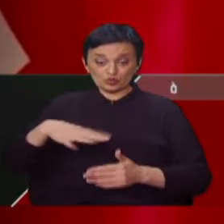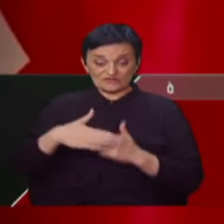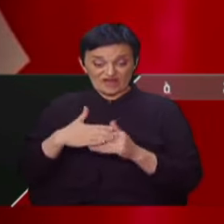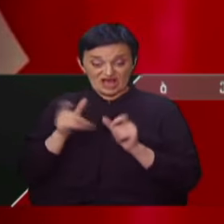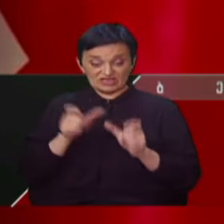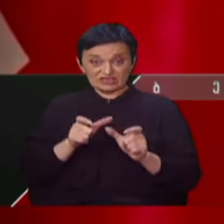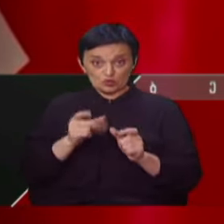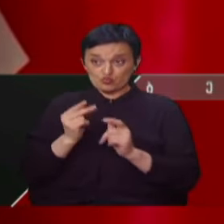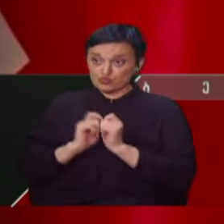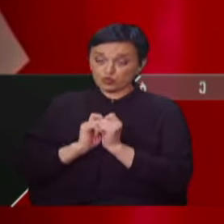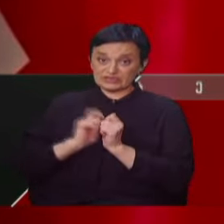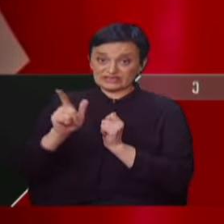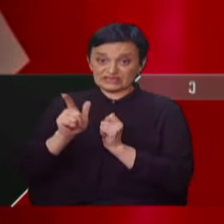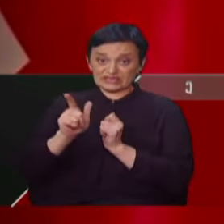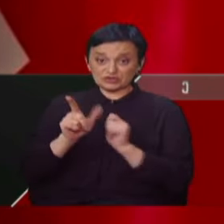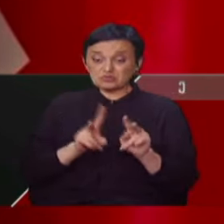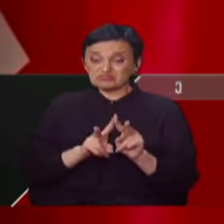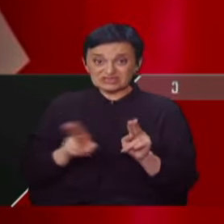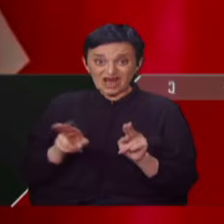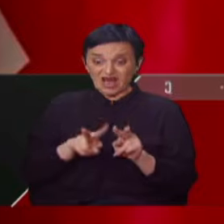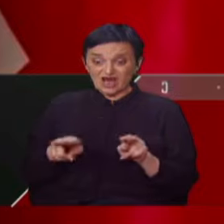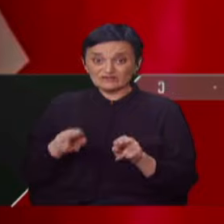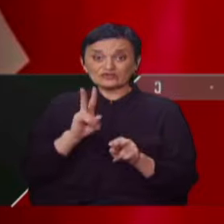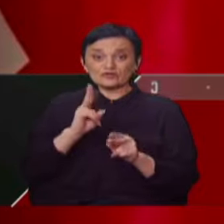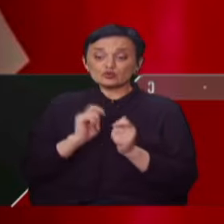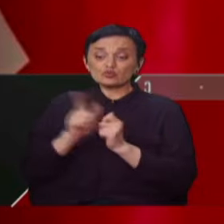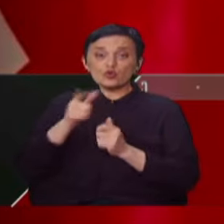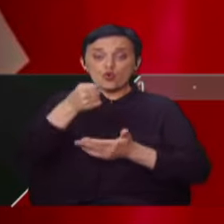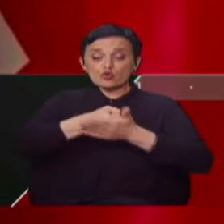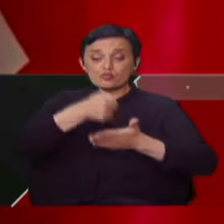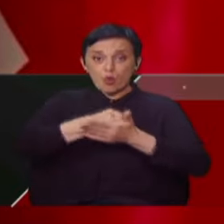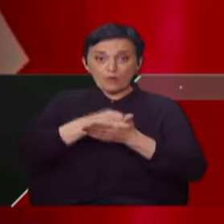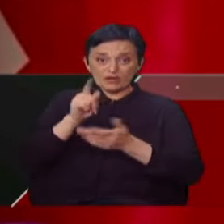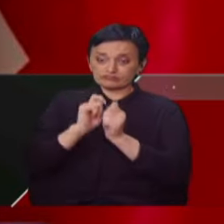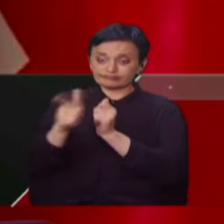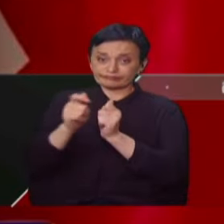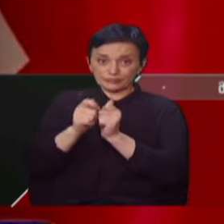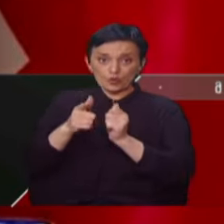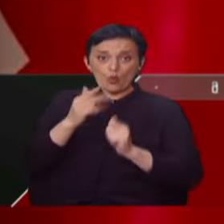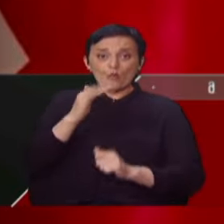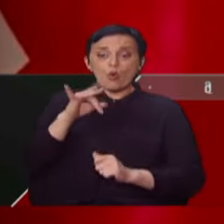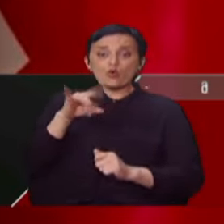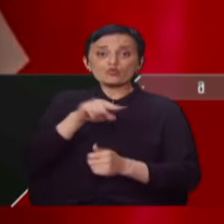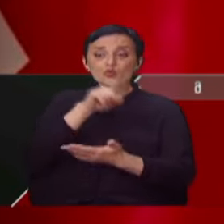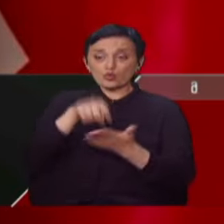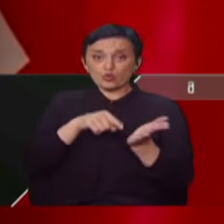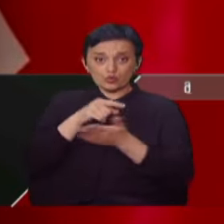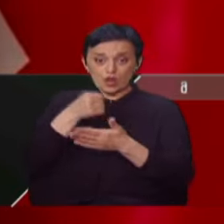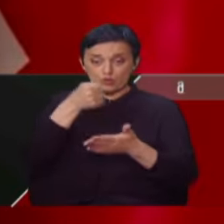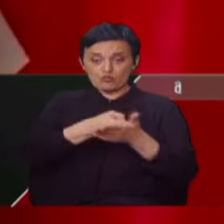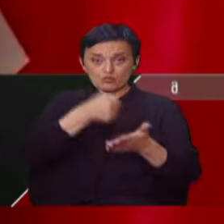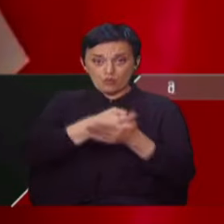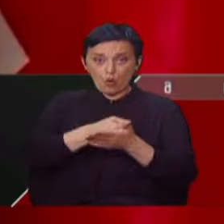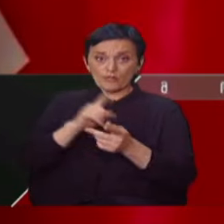და ფულს იხდის ამაში თან. მსგავსი ხალხია, ვინც ფულს იხდის, ლობისტებს კირაობენ ამაში კაცო. აგერ ფორმულამ კითხოს რომ ისწავს, აგერ ლობისტი დაიქირავა,